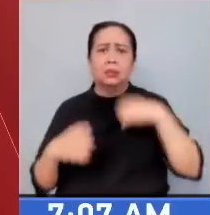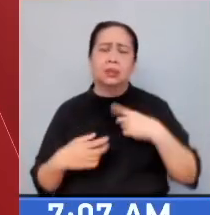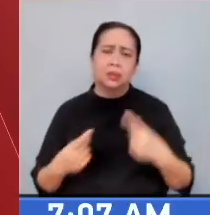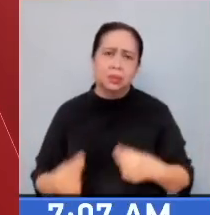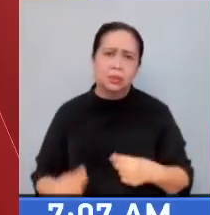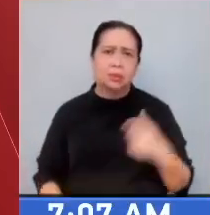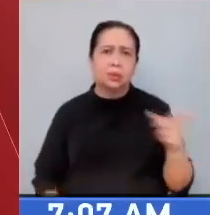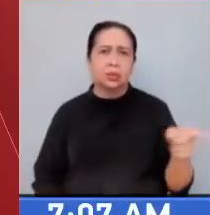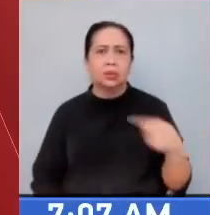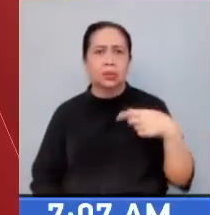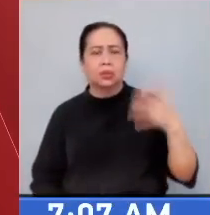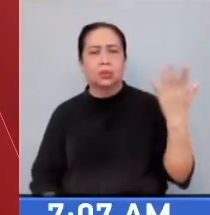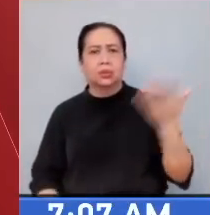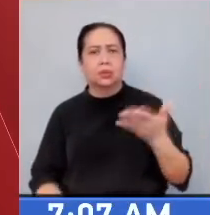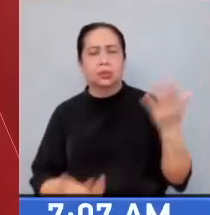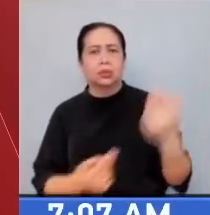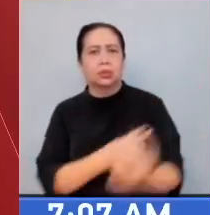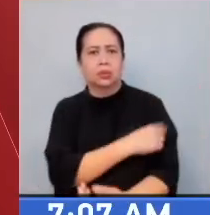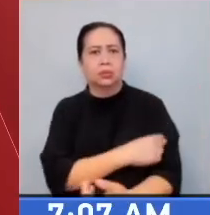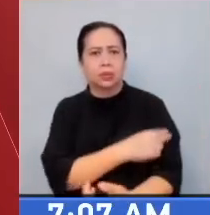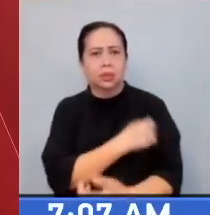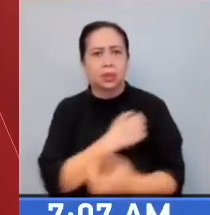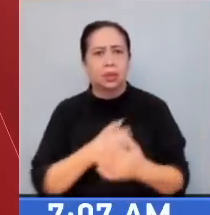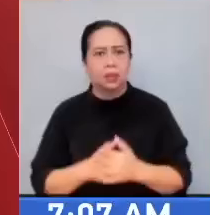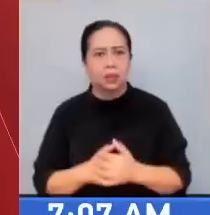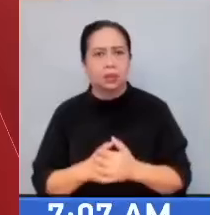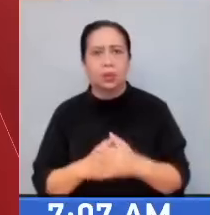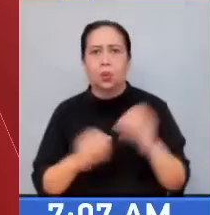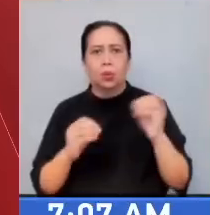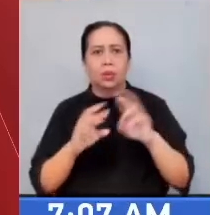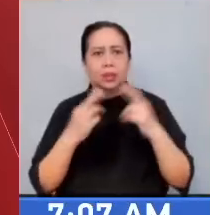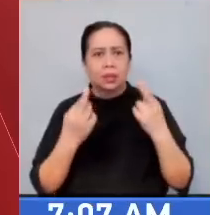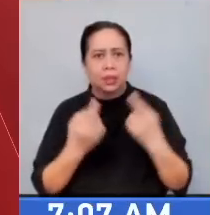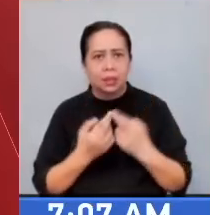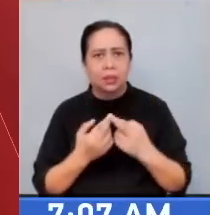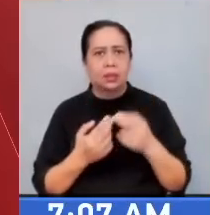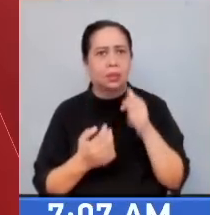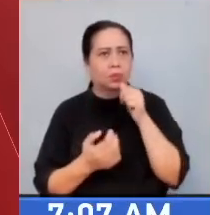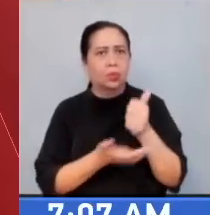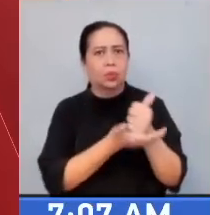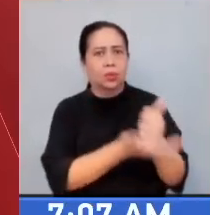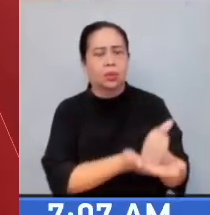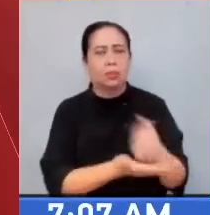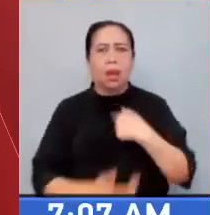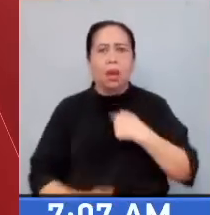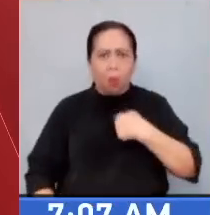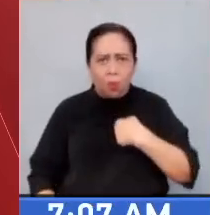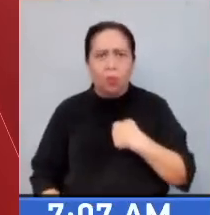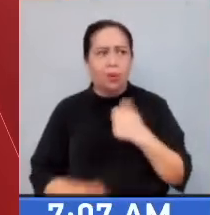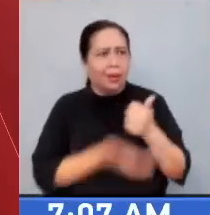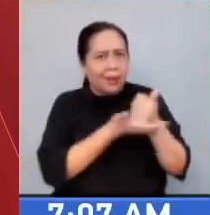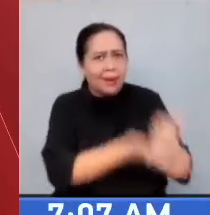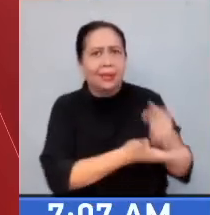ospital. Wala po siyang kamag-anak na lumalapit. Ako pong sumalo sa lahat ng